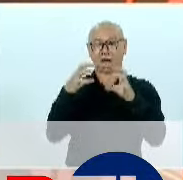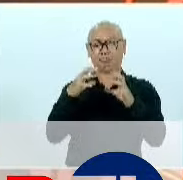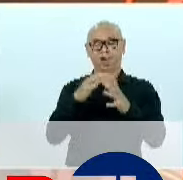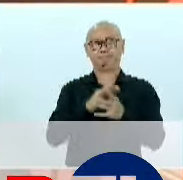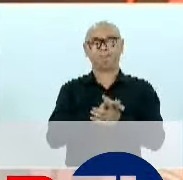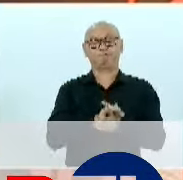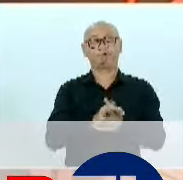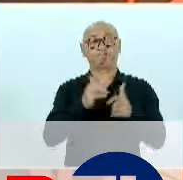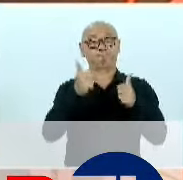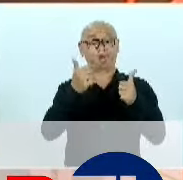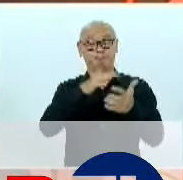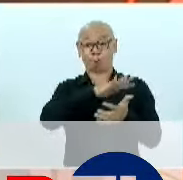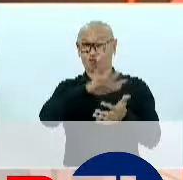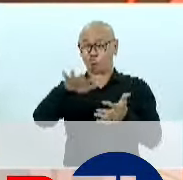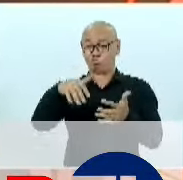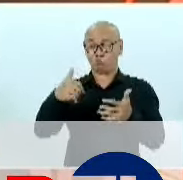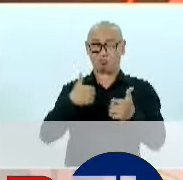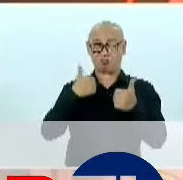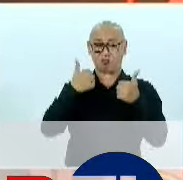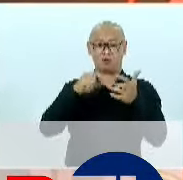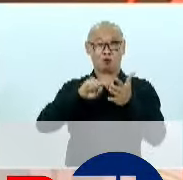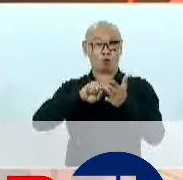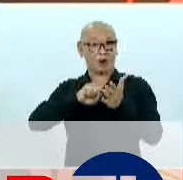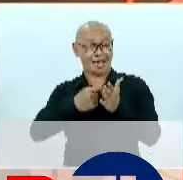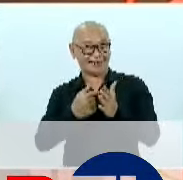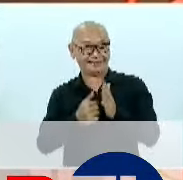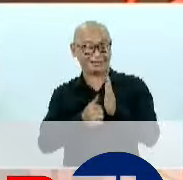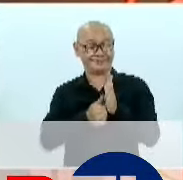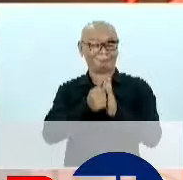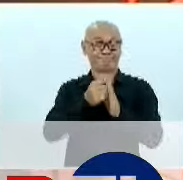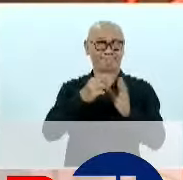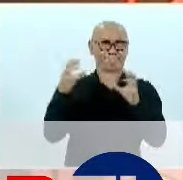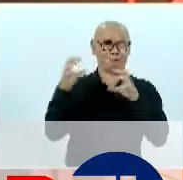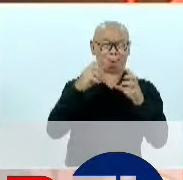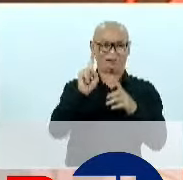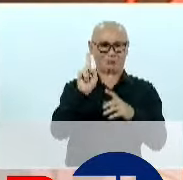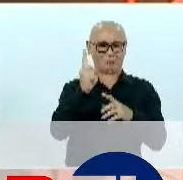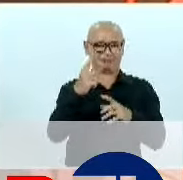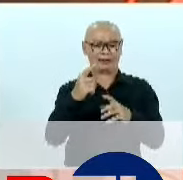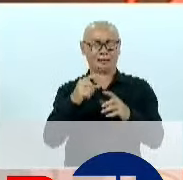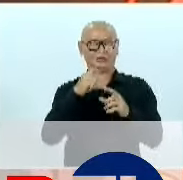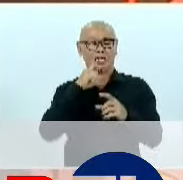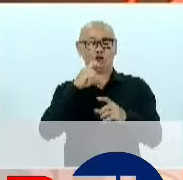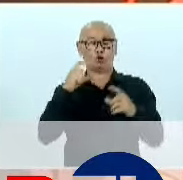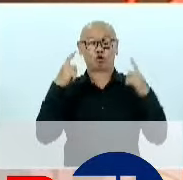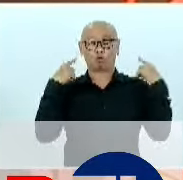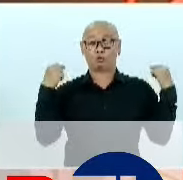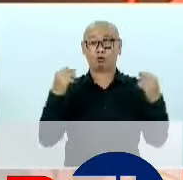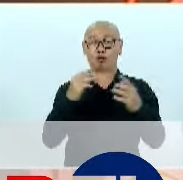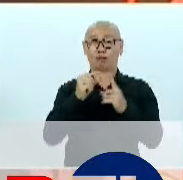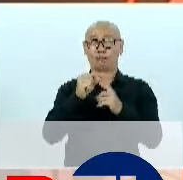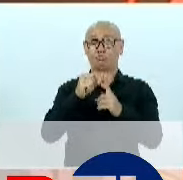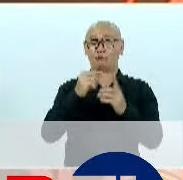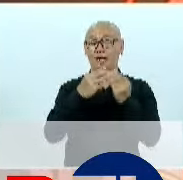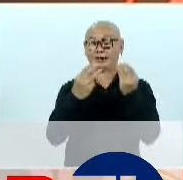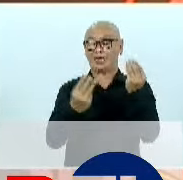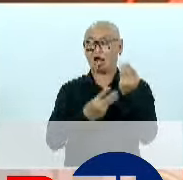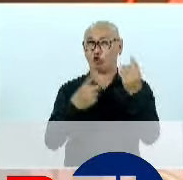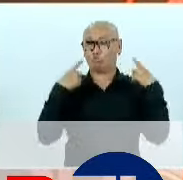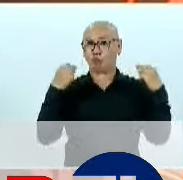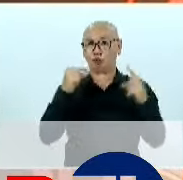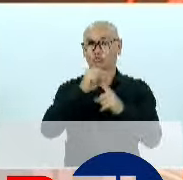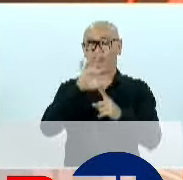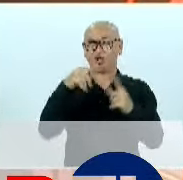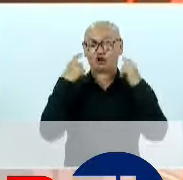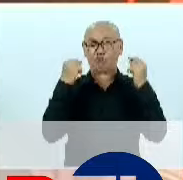baik hadirin dan juga pemirsa kita akan memulai debat pertama calon gubernur dan wakil gubernur provinsi Jawa Tengah pemilihan